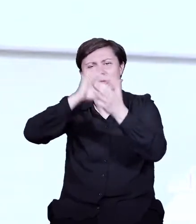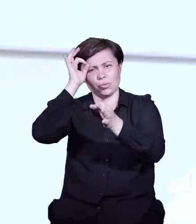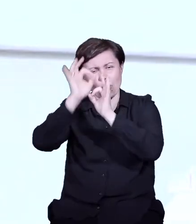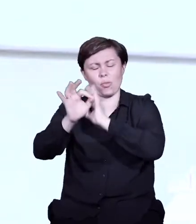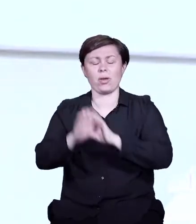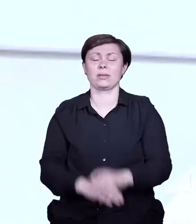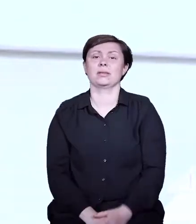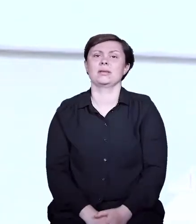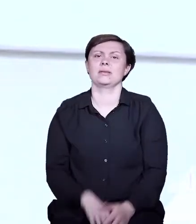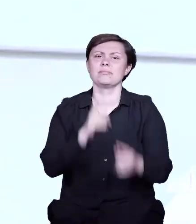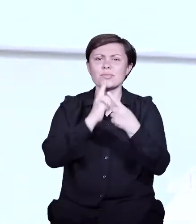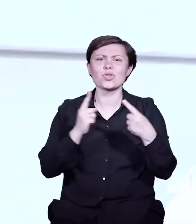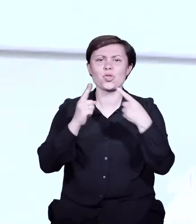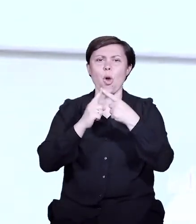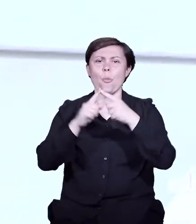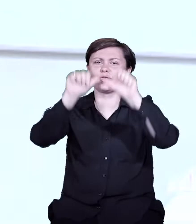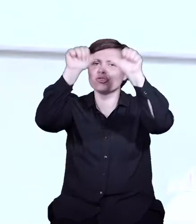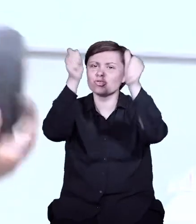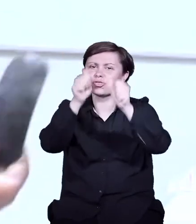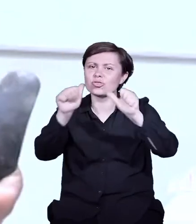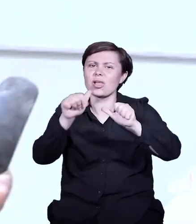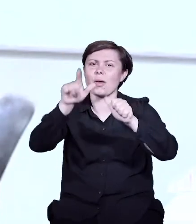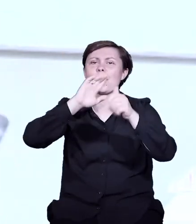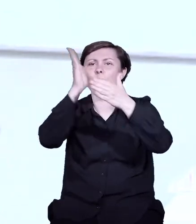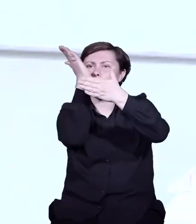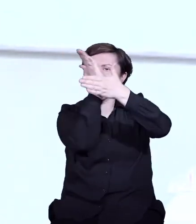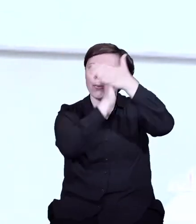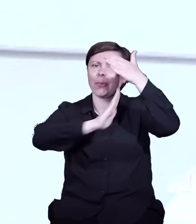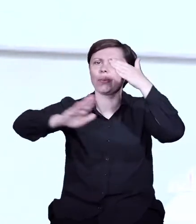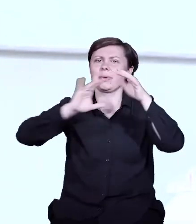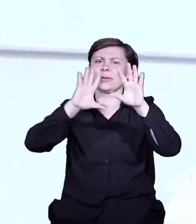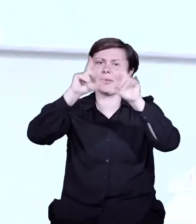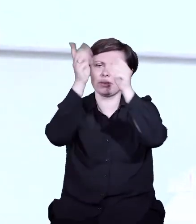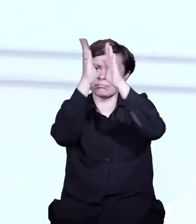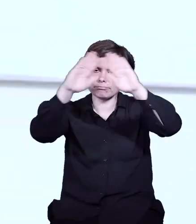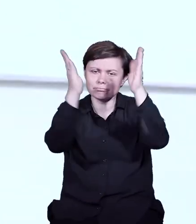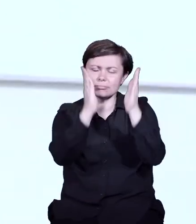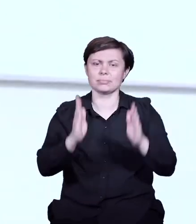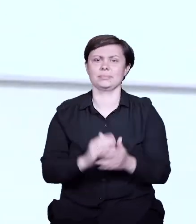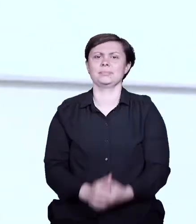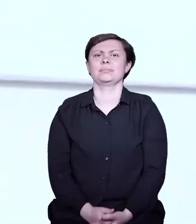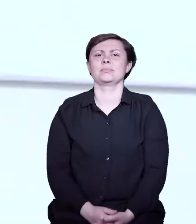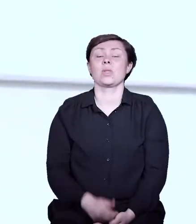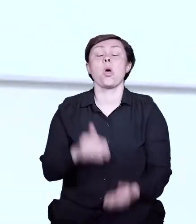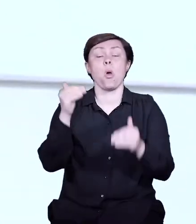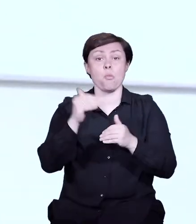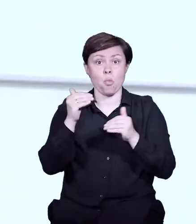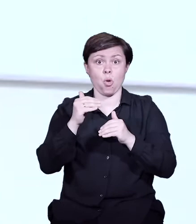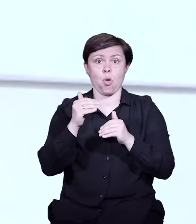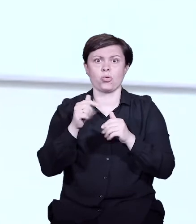dokładniej. Dostosować jej kształt do tego wgłębienia, które ma się tu pojawić. Można w razie